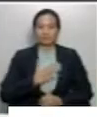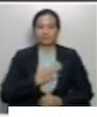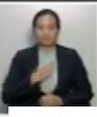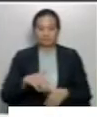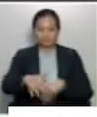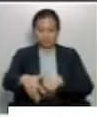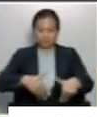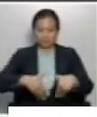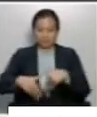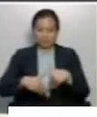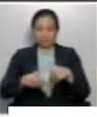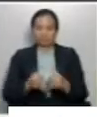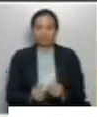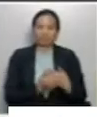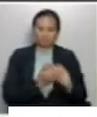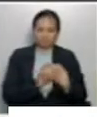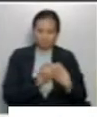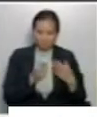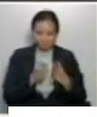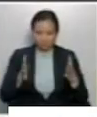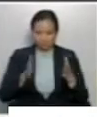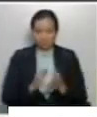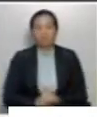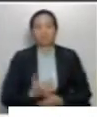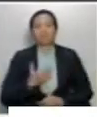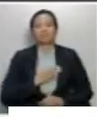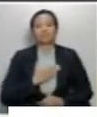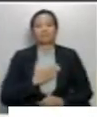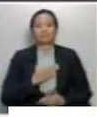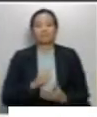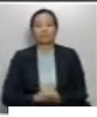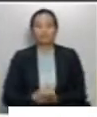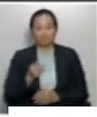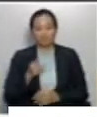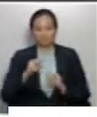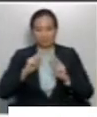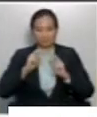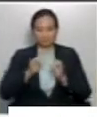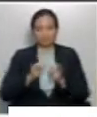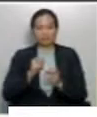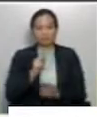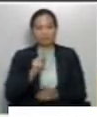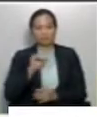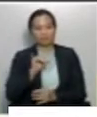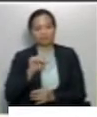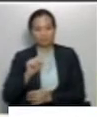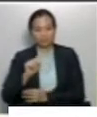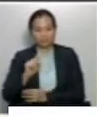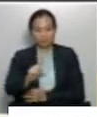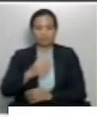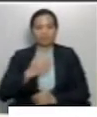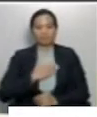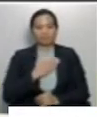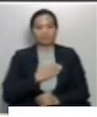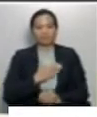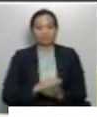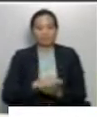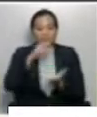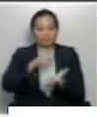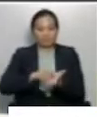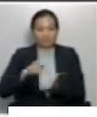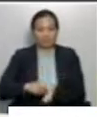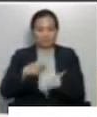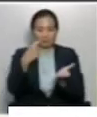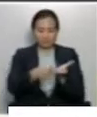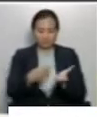ยรับมากผมจะยืนยันว่าคดีกยศ.นี่ผมเป็นผู้ต้องหามากที่สุดเซ็นค้ำประกันทุก